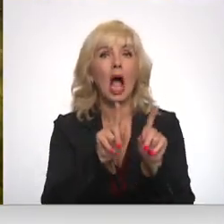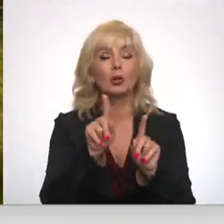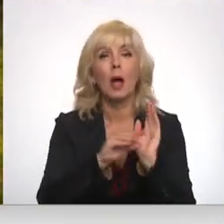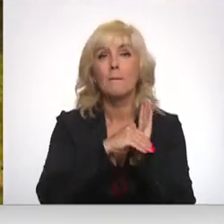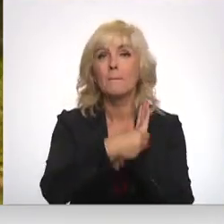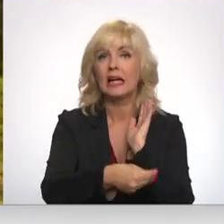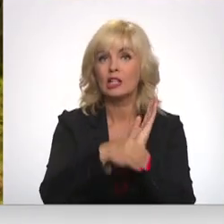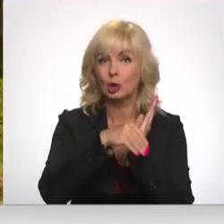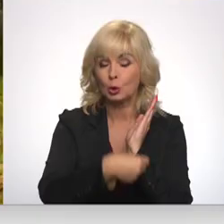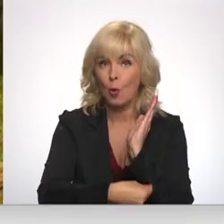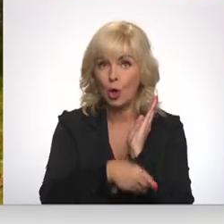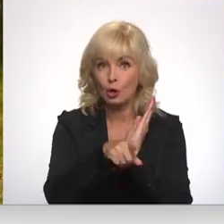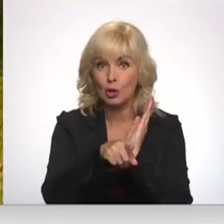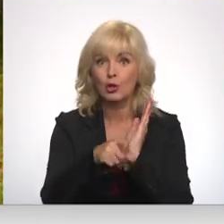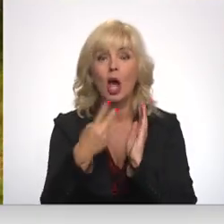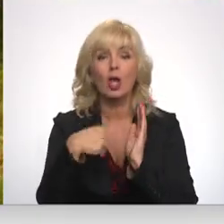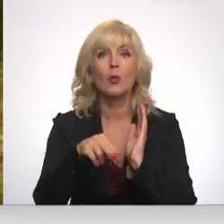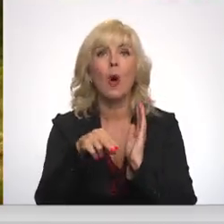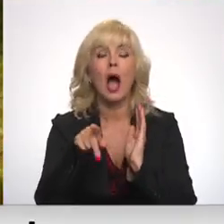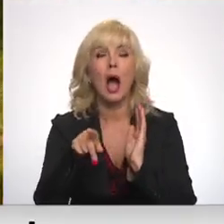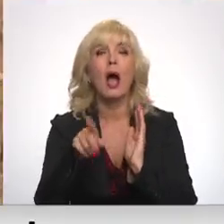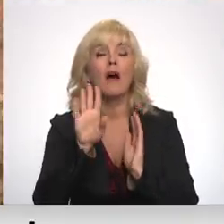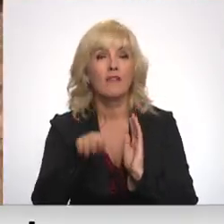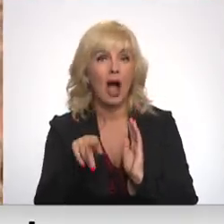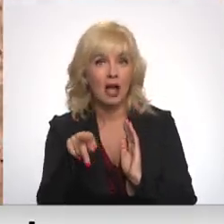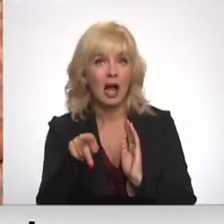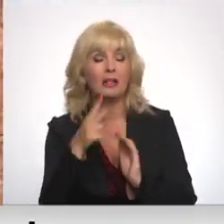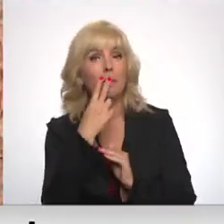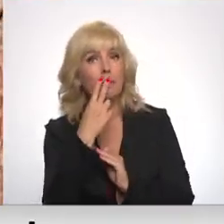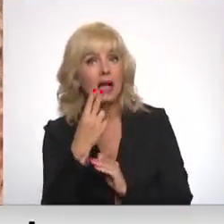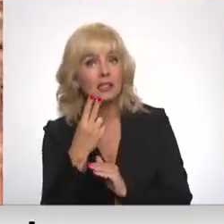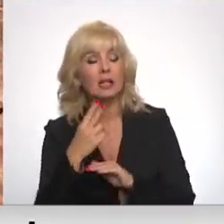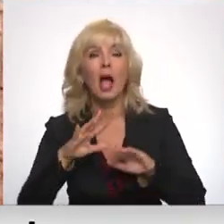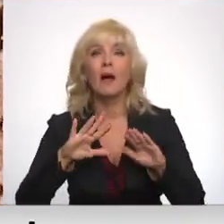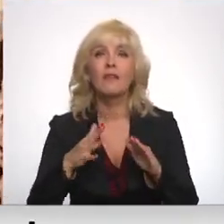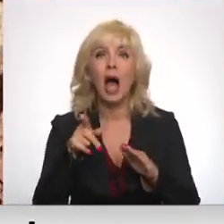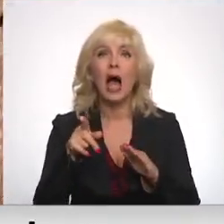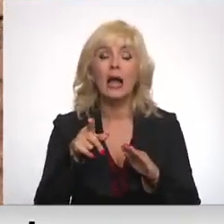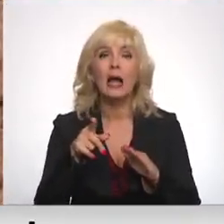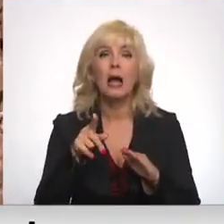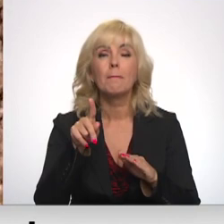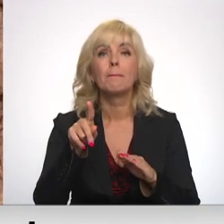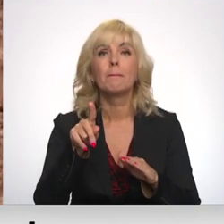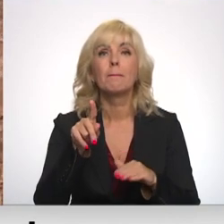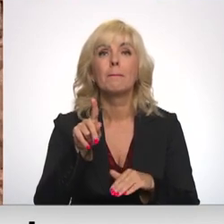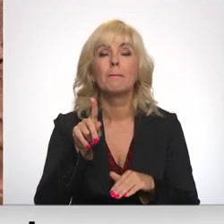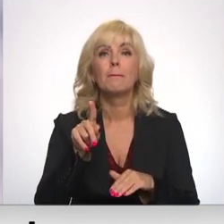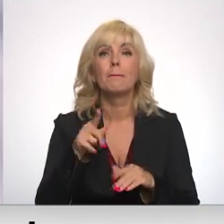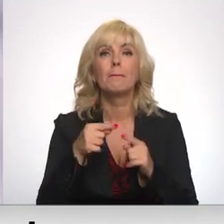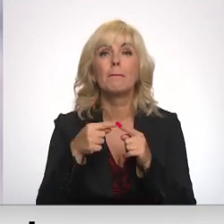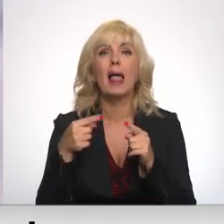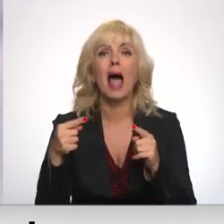veidā atkārušos no koka, zem kuras tad mēs varētu paskatīties, vai kāds platausis nav